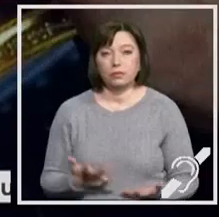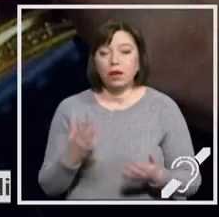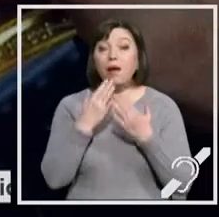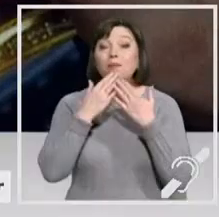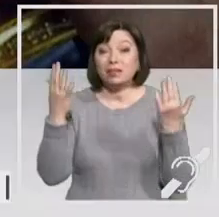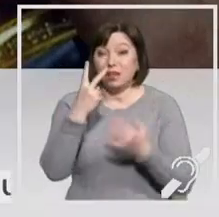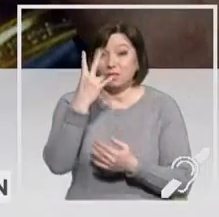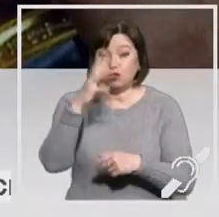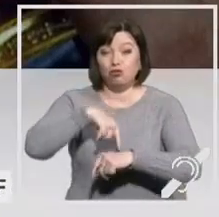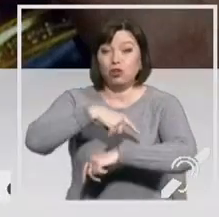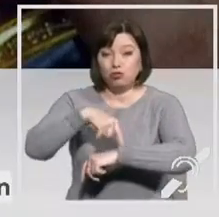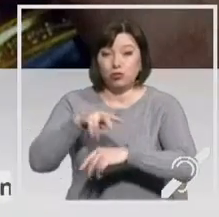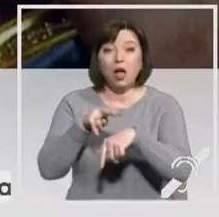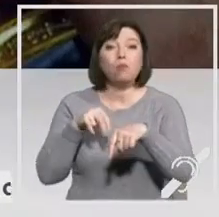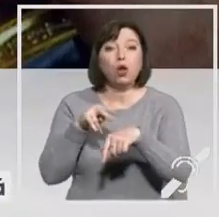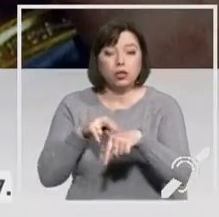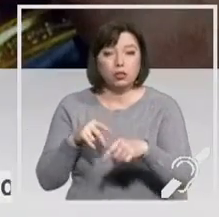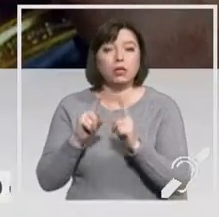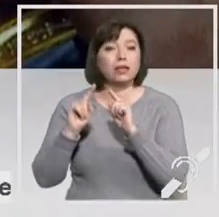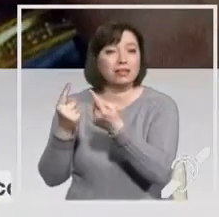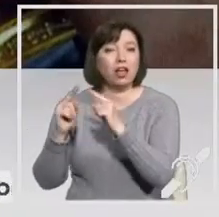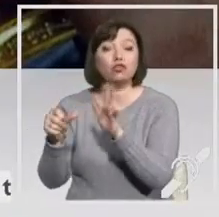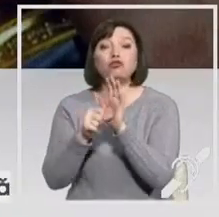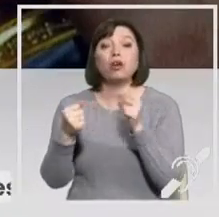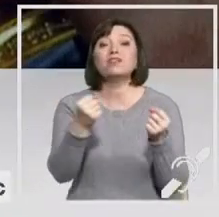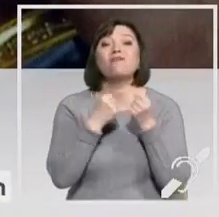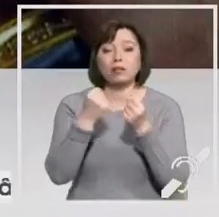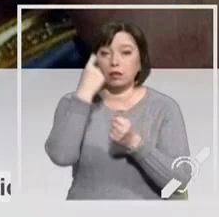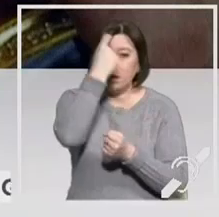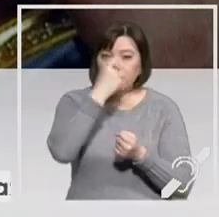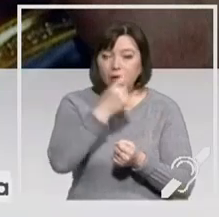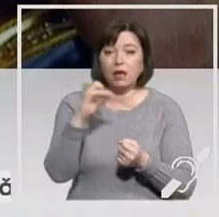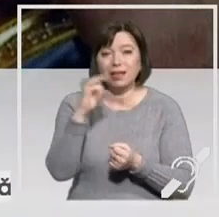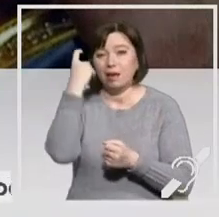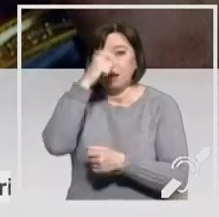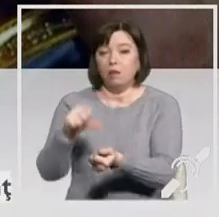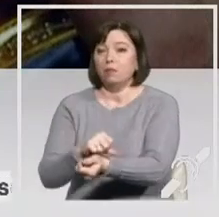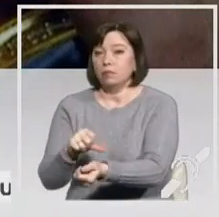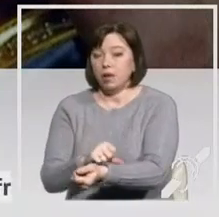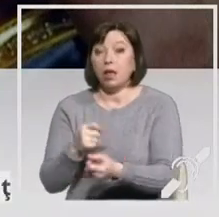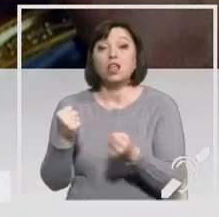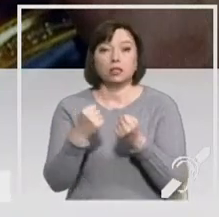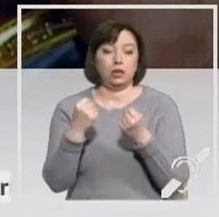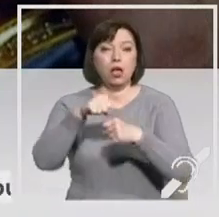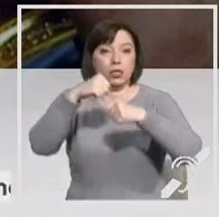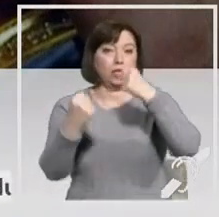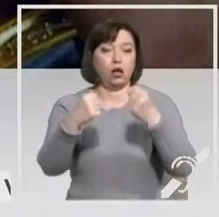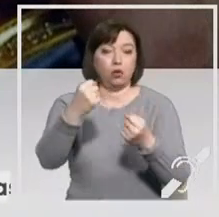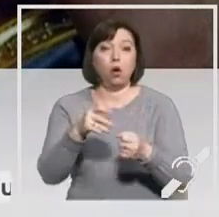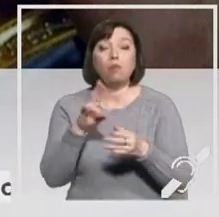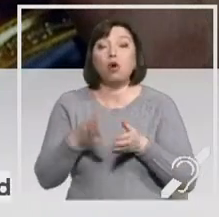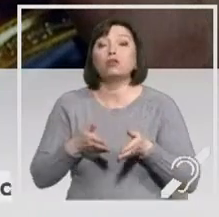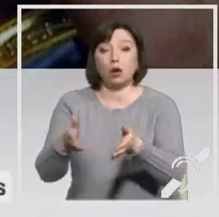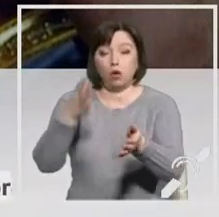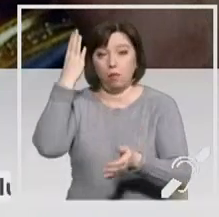în ultimele 24 de ore Polițiștii au prins șase șoferi în sare de prietate și sub influența drogurilor la volan pe drumurile din